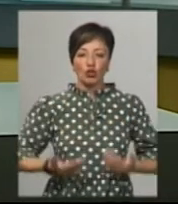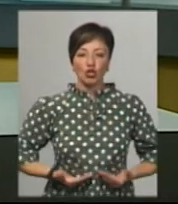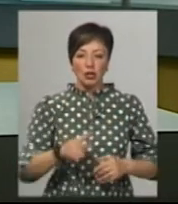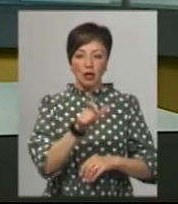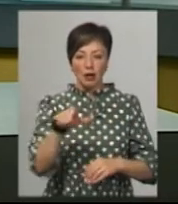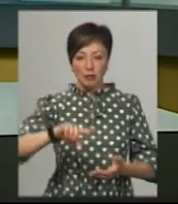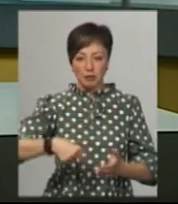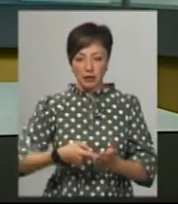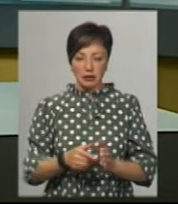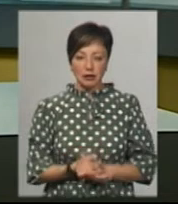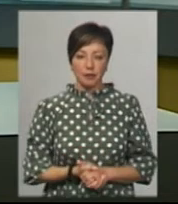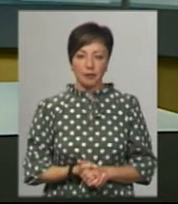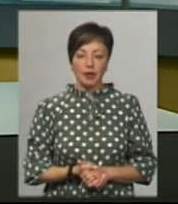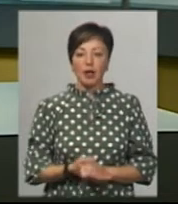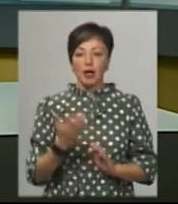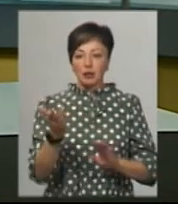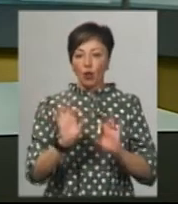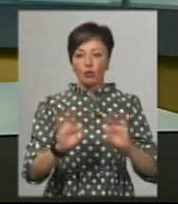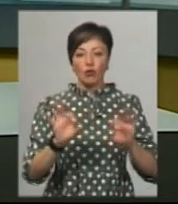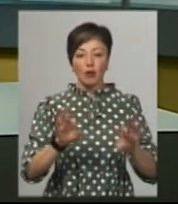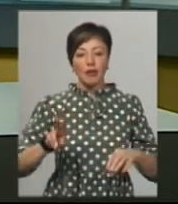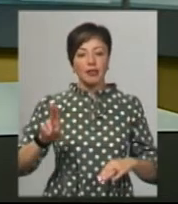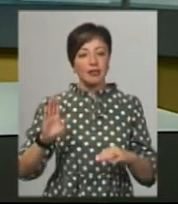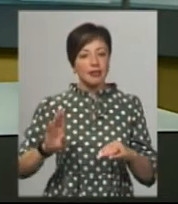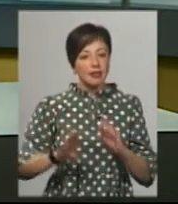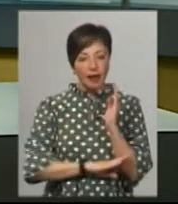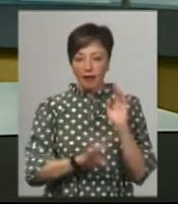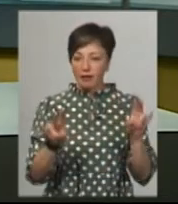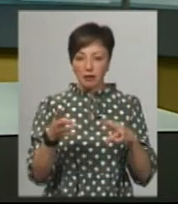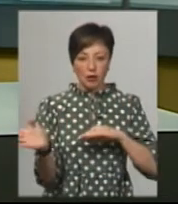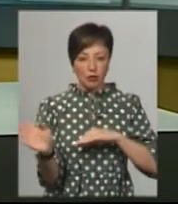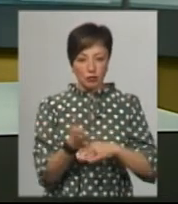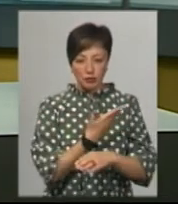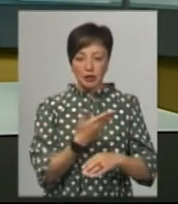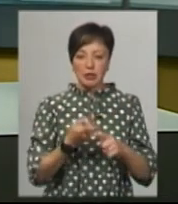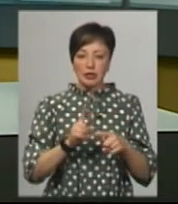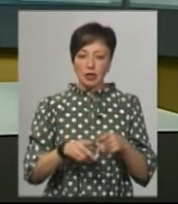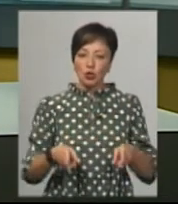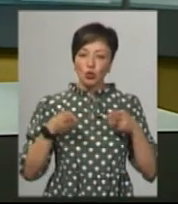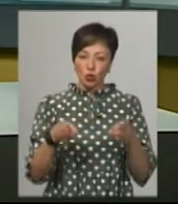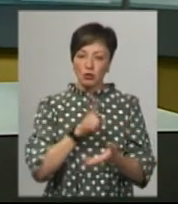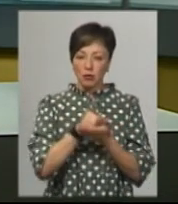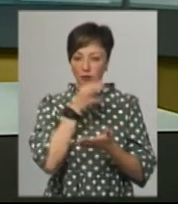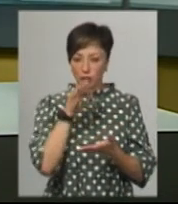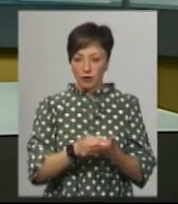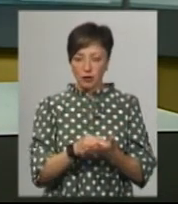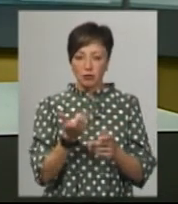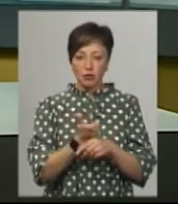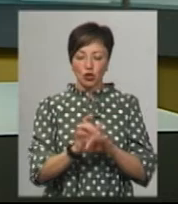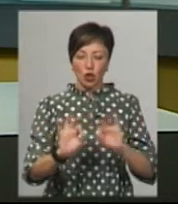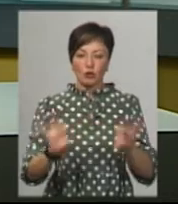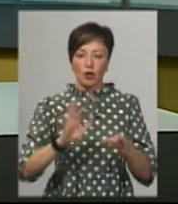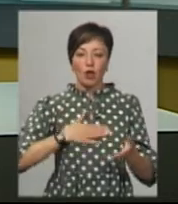місцевий житель Олександр Степанюк. За його словами, дерева не слід було спилювати і каже, це злочин, за який мають відповісти. Більше про